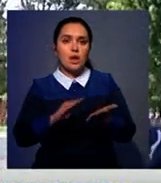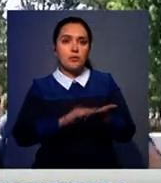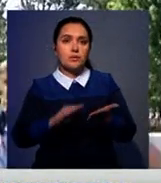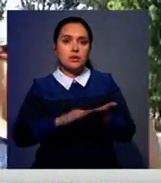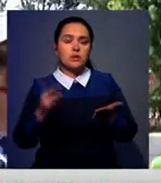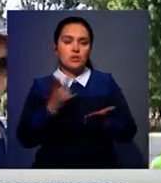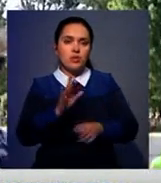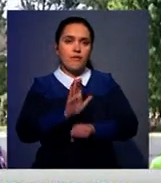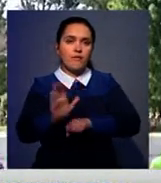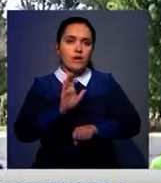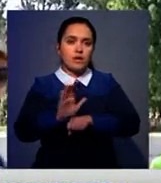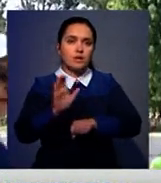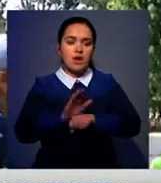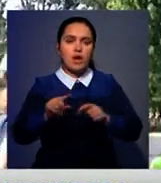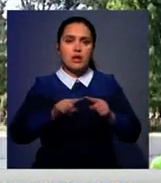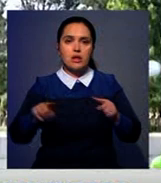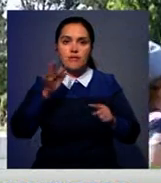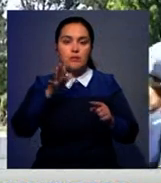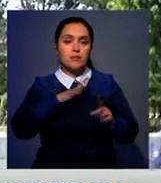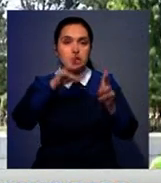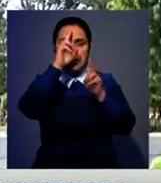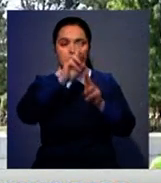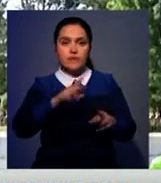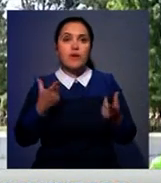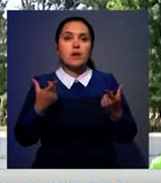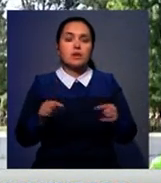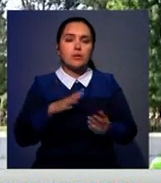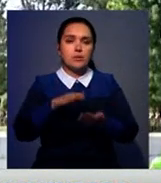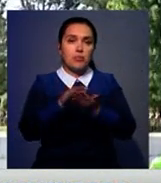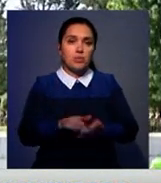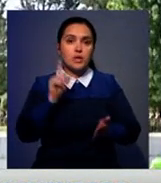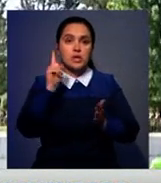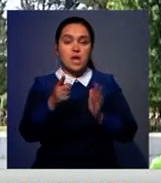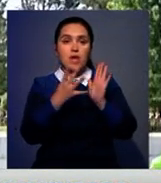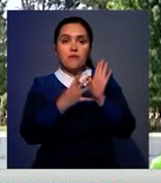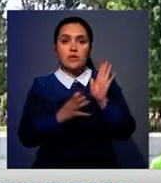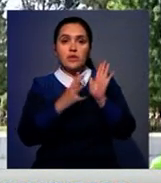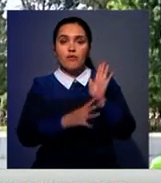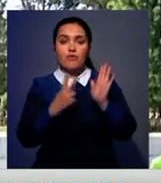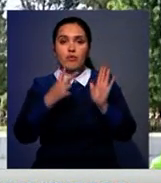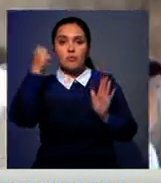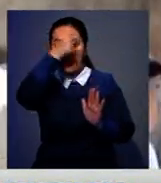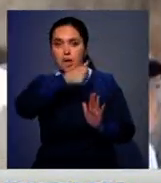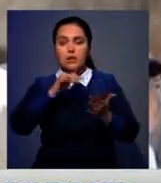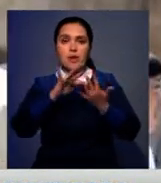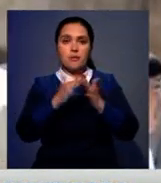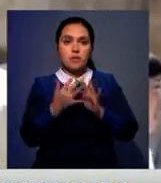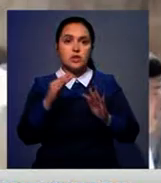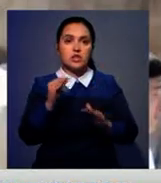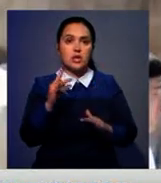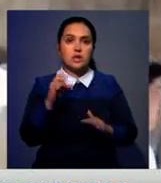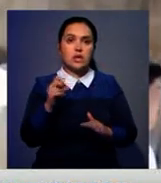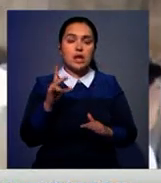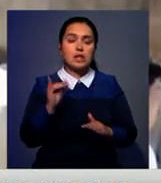необходимо выпустить в свет. Многие годы было неизвестно, где он похоронен. И только в 1992 году в поселке Жаналых